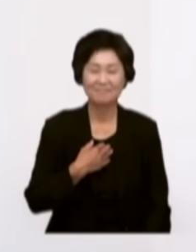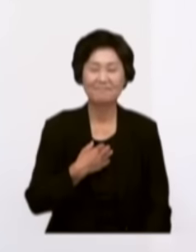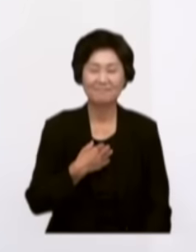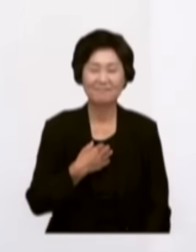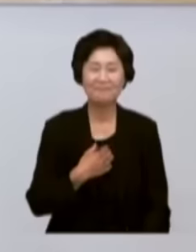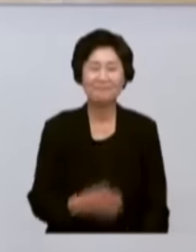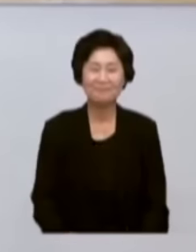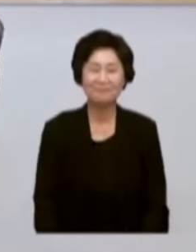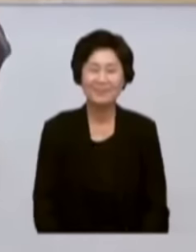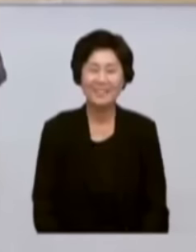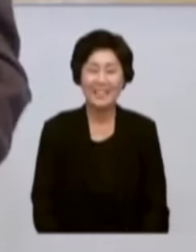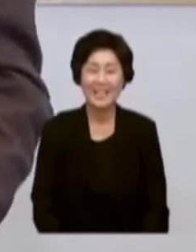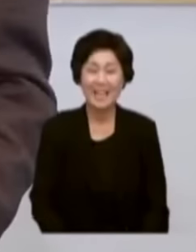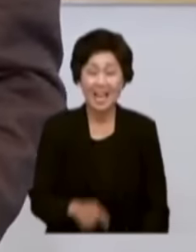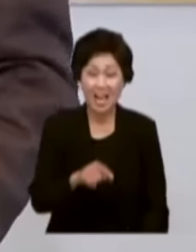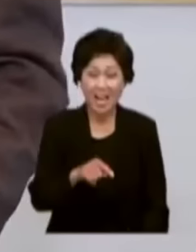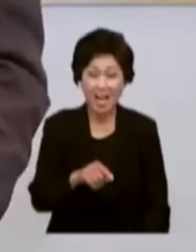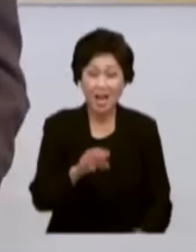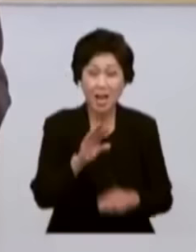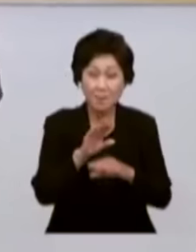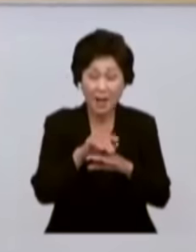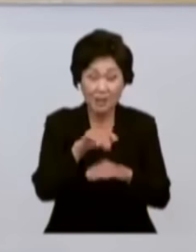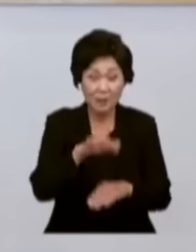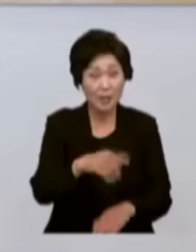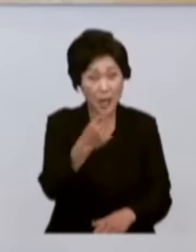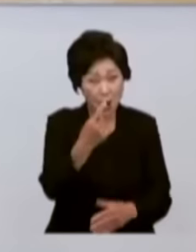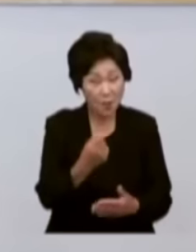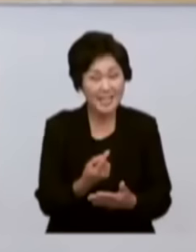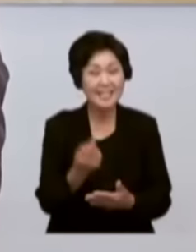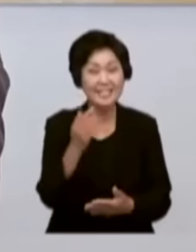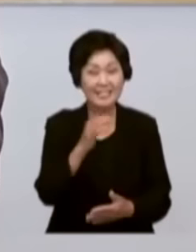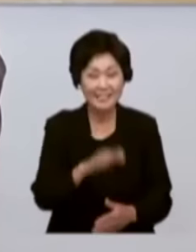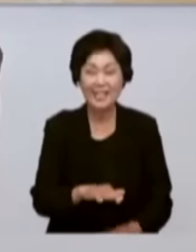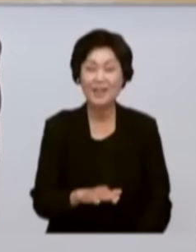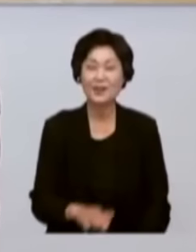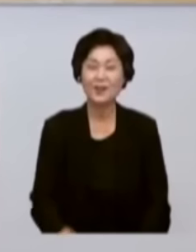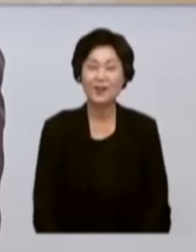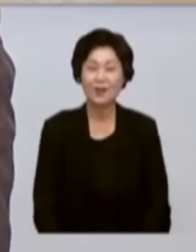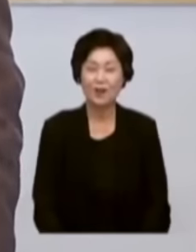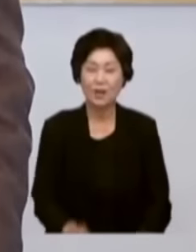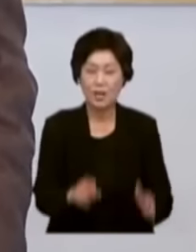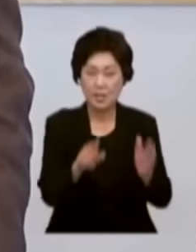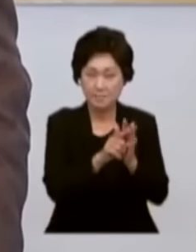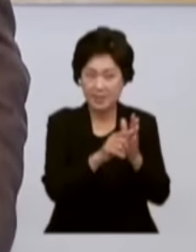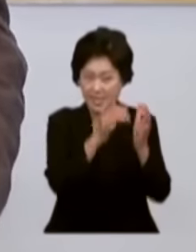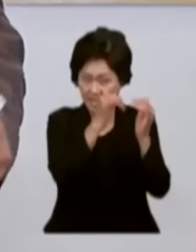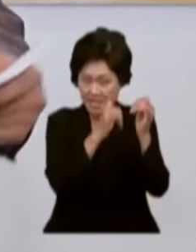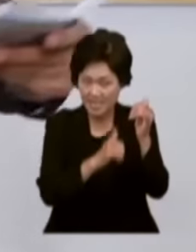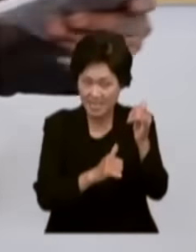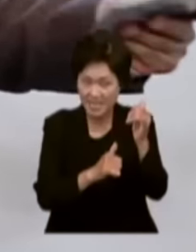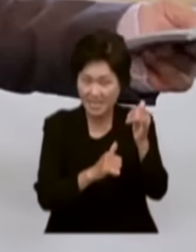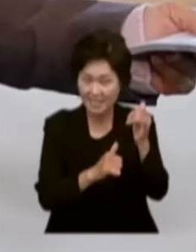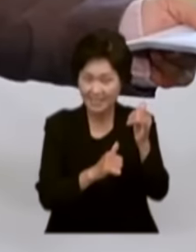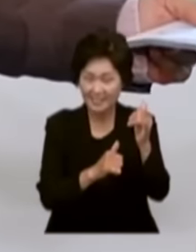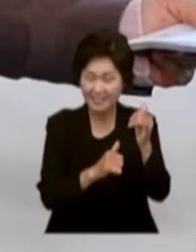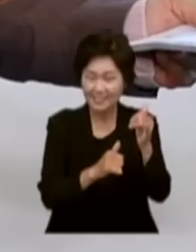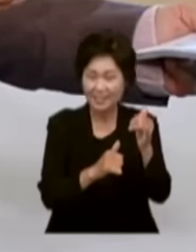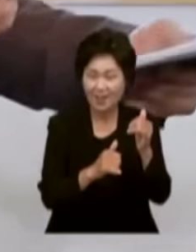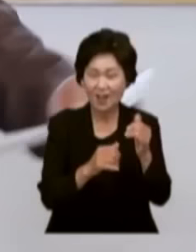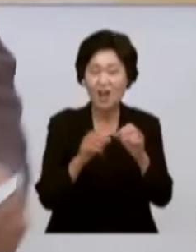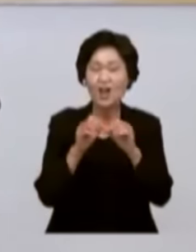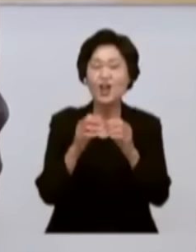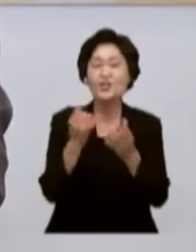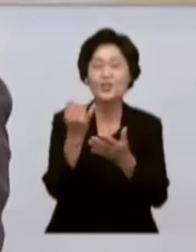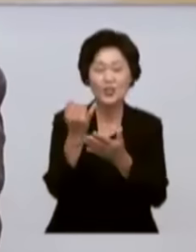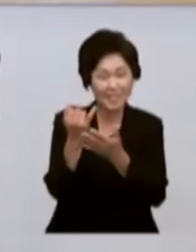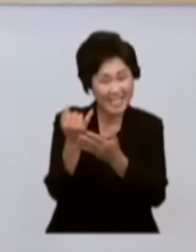프로니까. 네. 내가 매일 기쁘게 나오셨으니까 네. 피해갈 수 없는 길이 있어요. 네. 그럼요. 네, 이제 신앙 이력서 우리 저 지선 전도사님